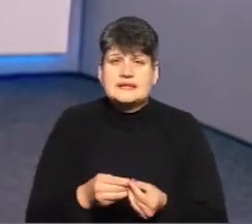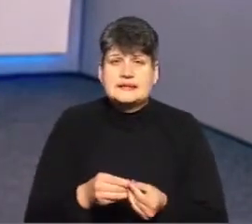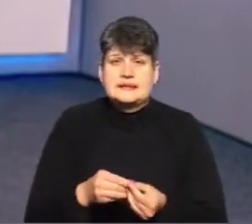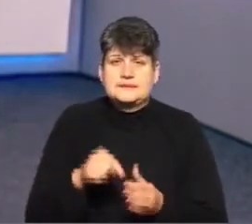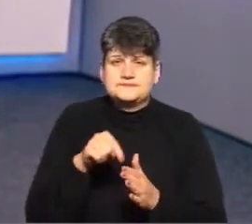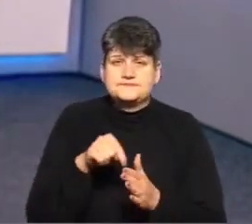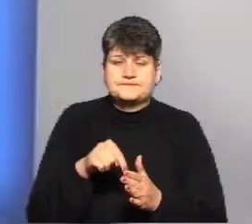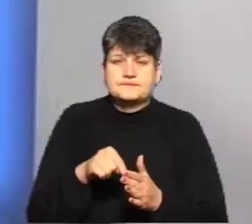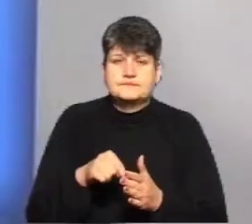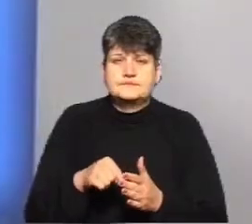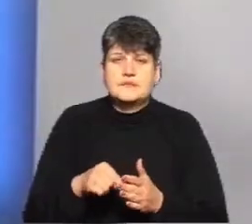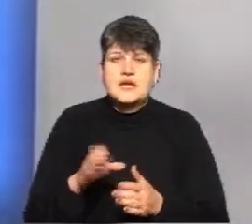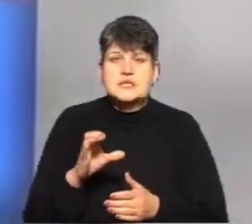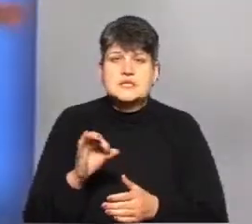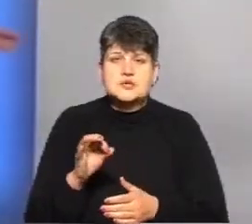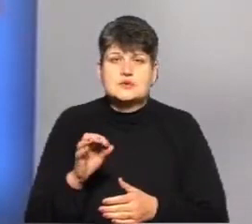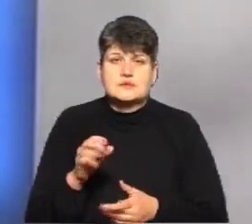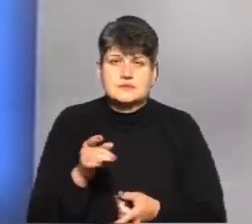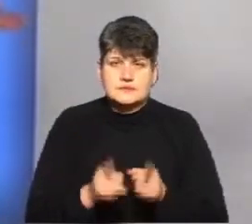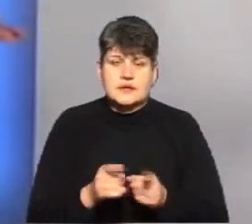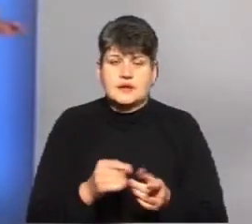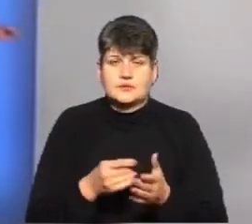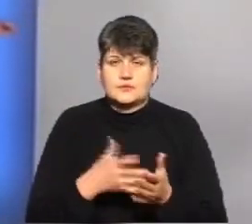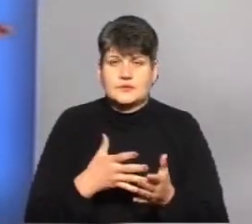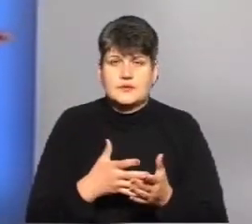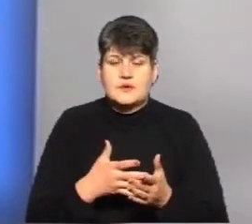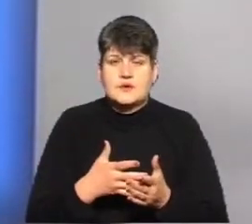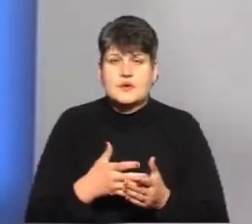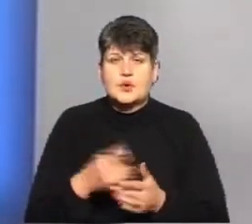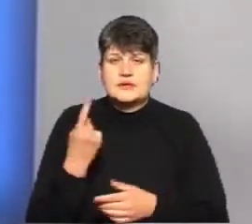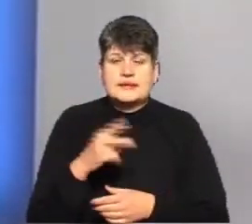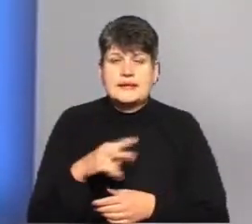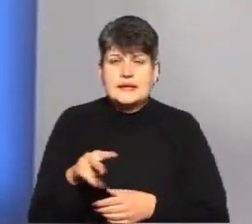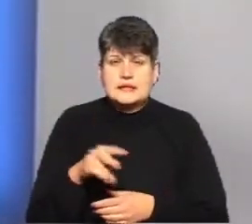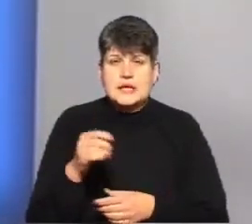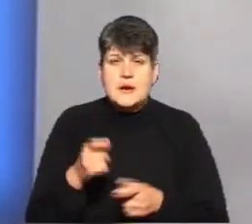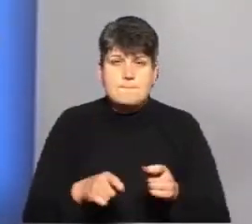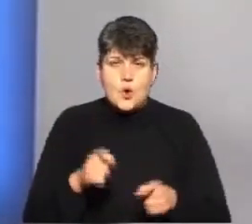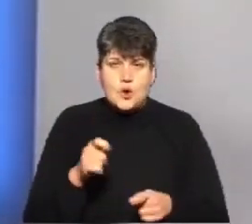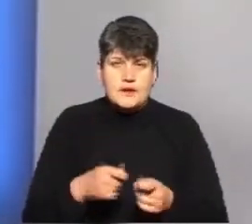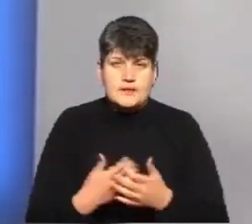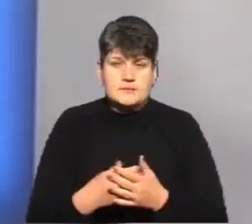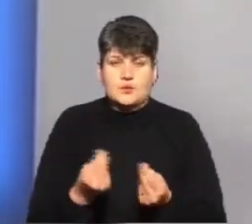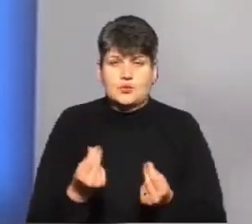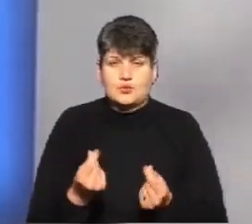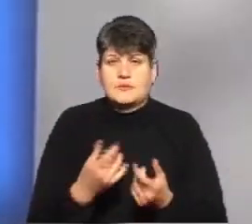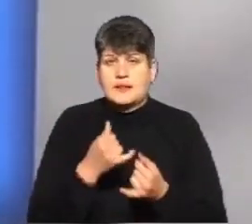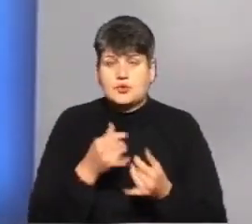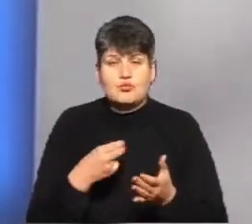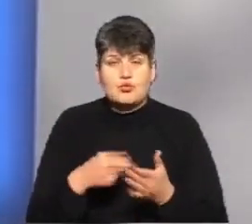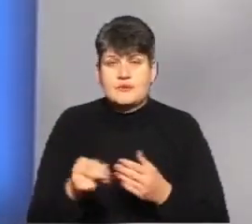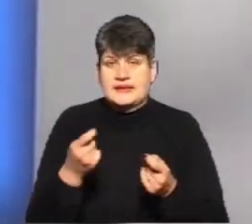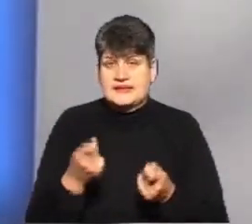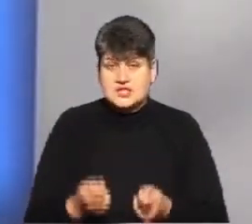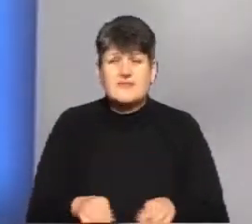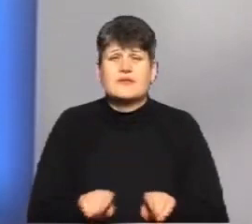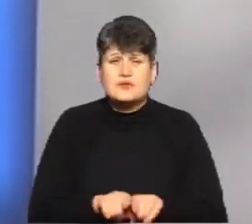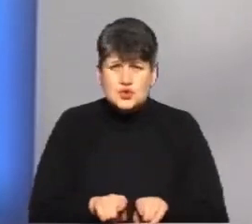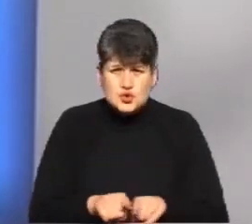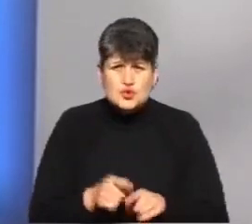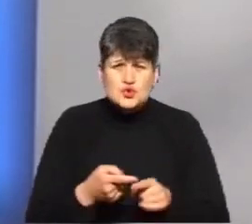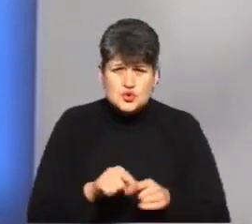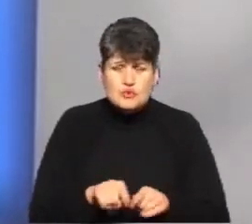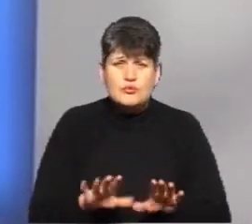як, скажімо, грубо, літр молока коштує певну суму, ми не можемо купити дешевше. Так само і в цьому випадку. Можливо, щось